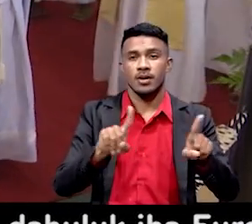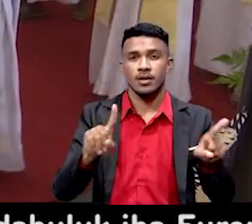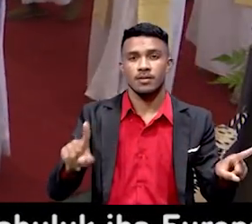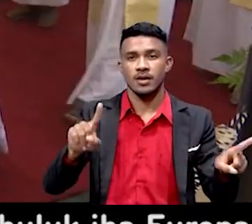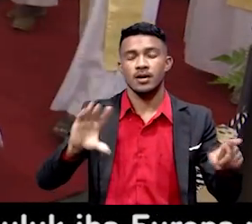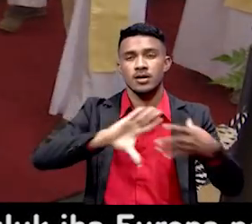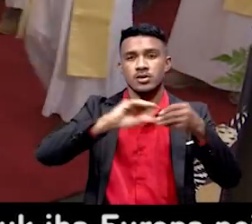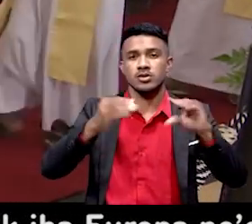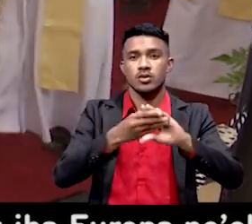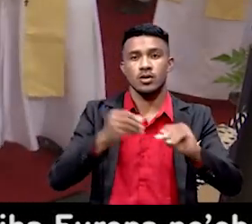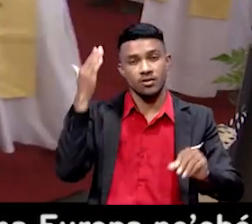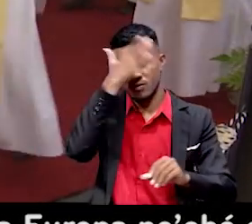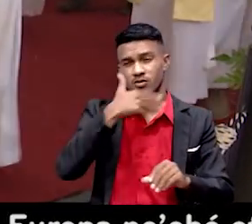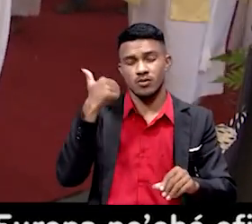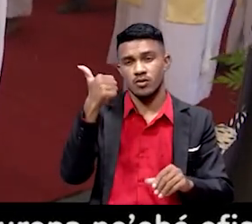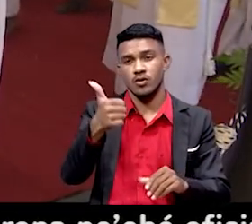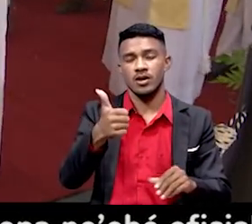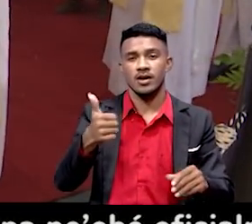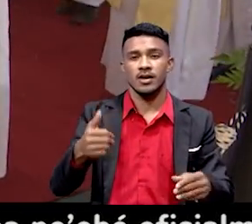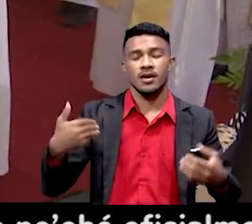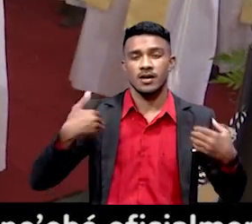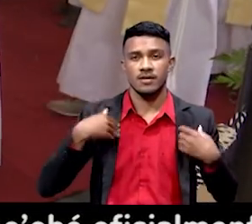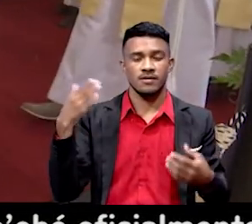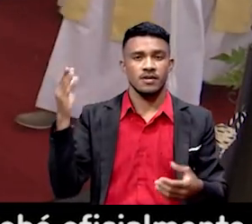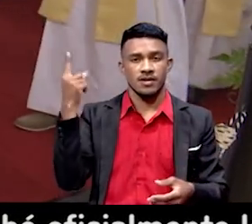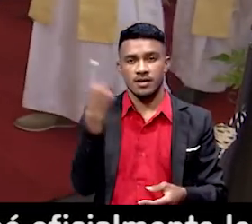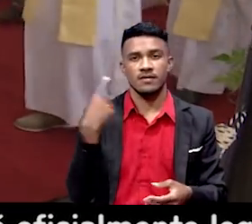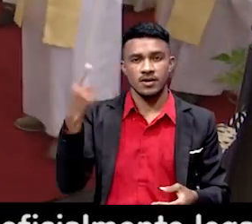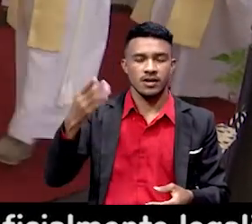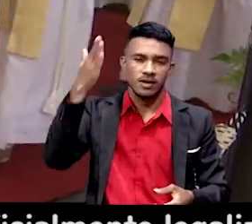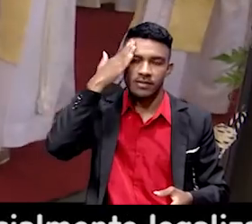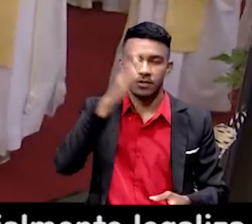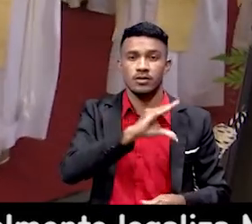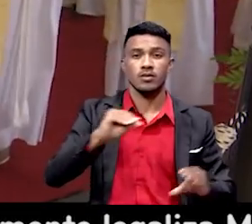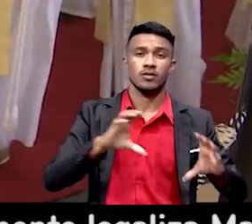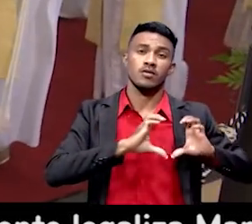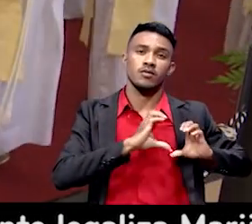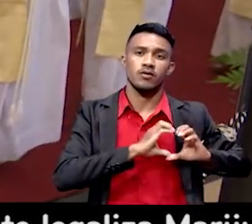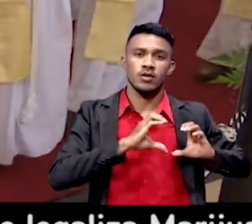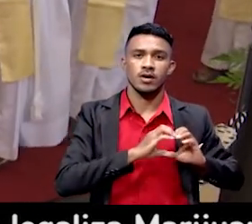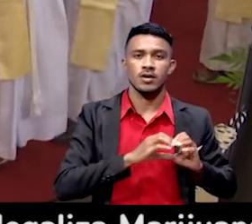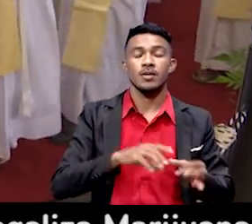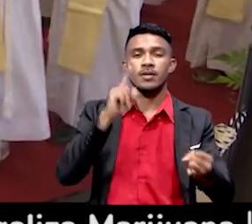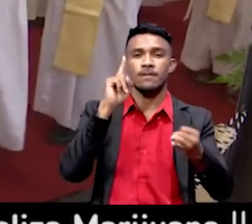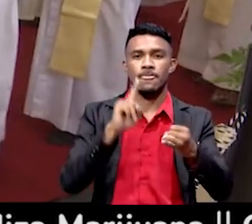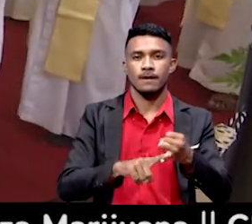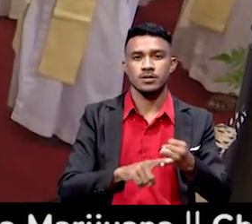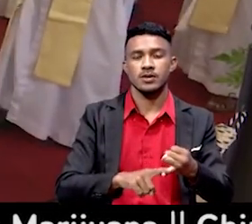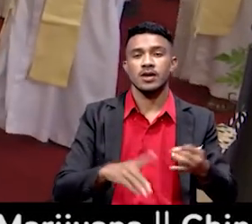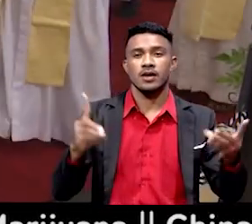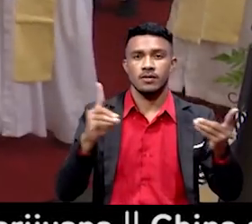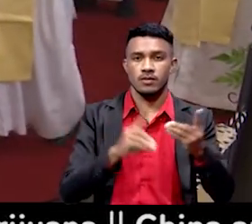kuain se grava metin ia sarani ida idak nia neon hofuan. Le menon ikus iha loron